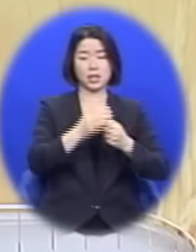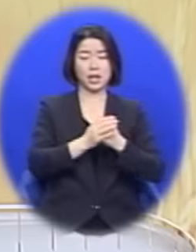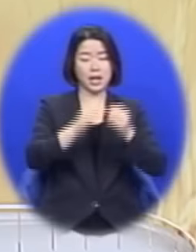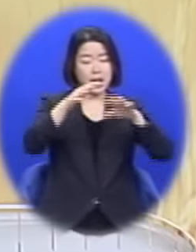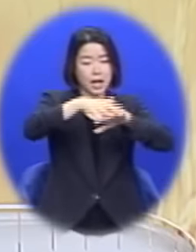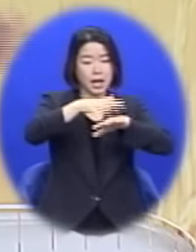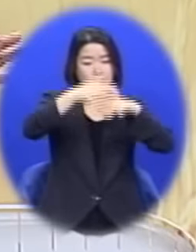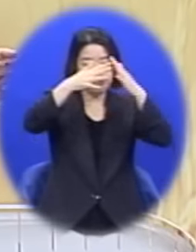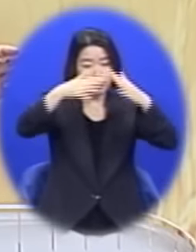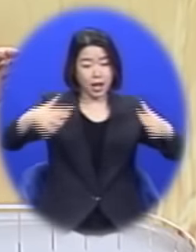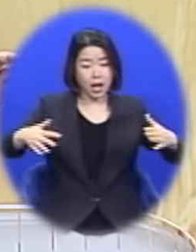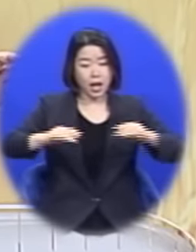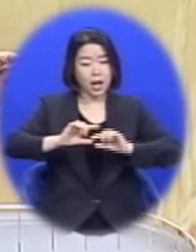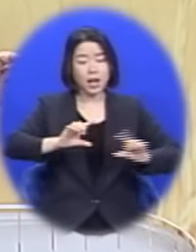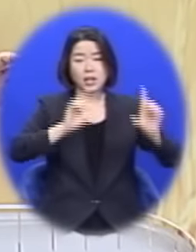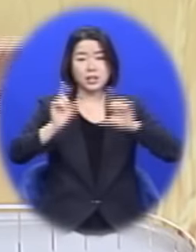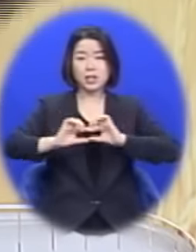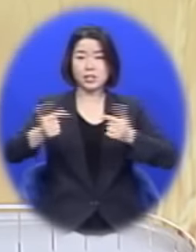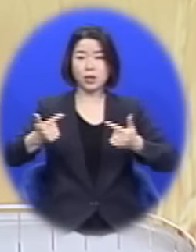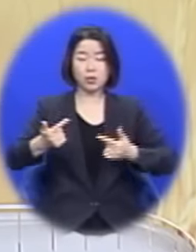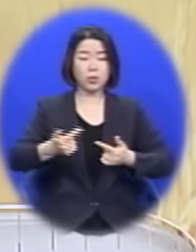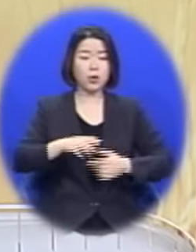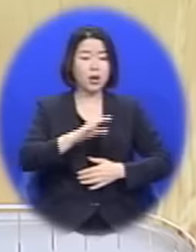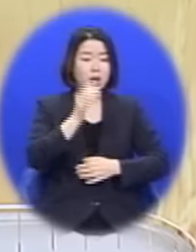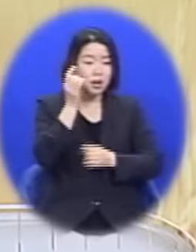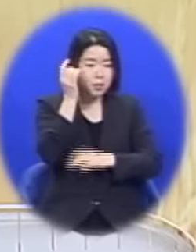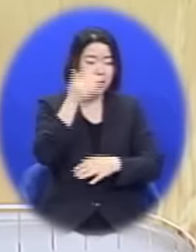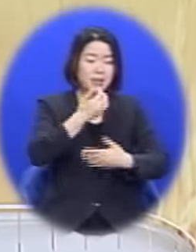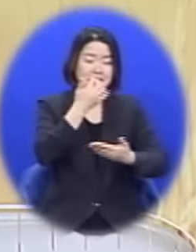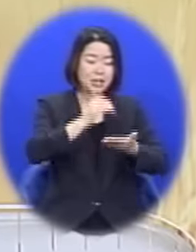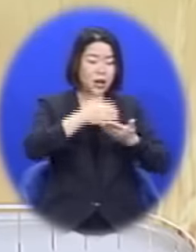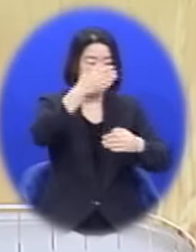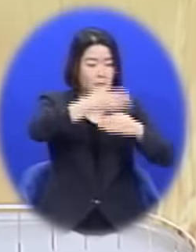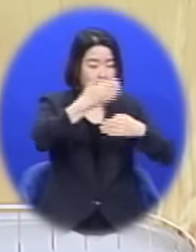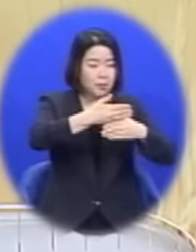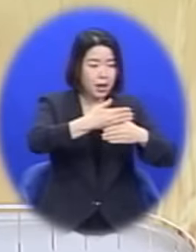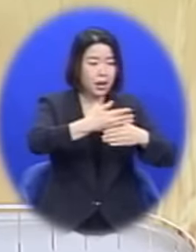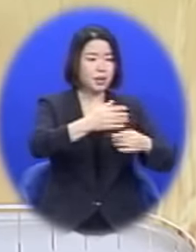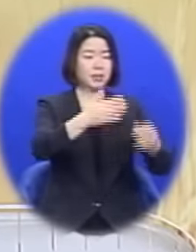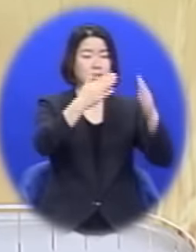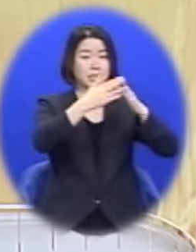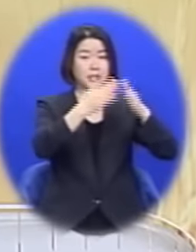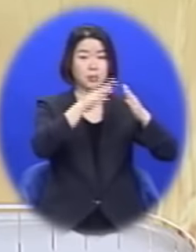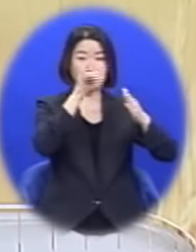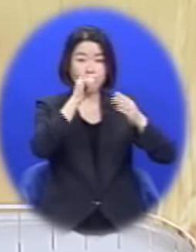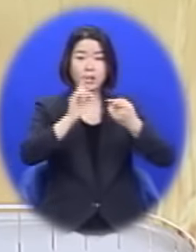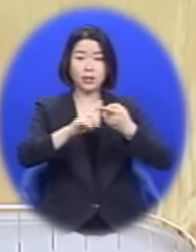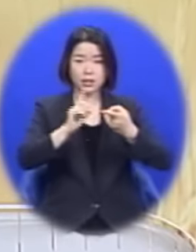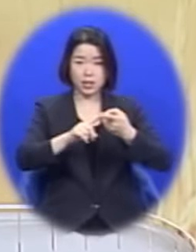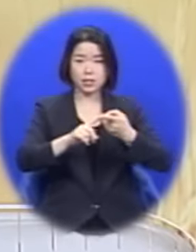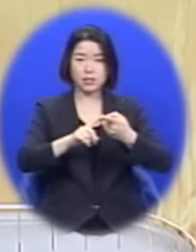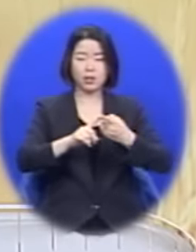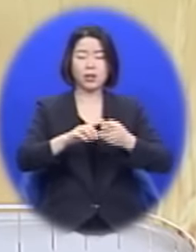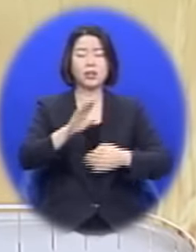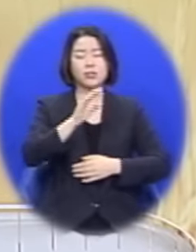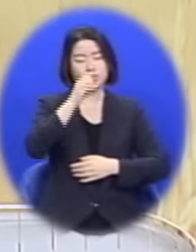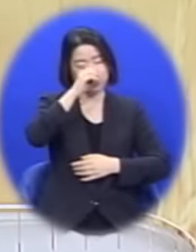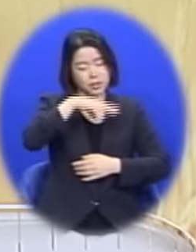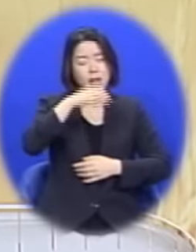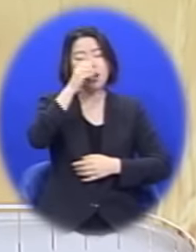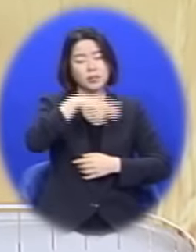않고 집만 있다는 거, 지붕이 있고 거기서 누울 자리가 있다는 것만으로도 그들은